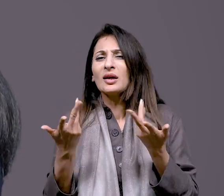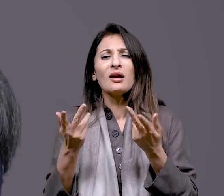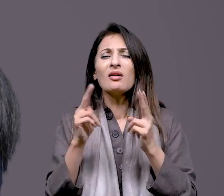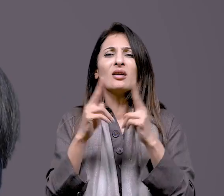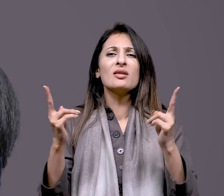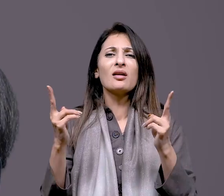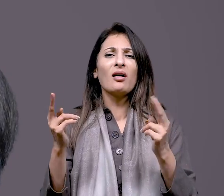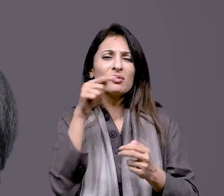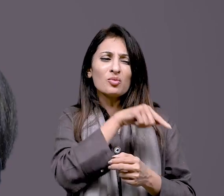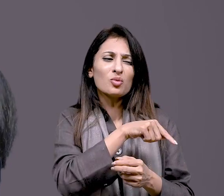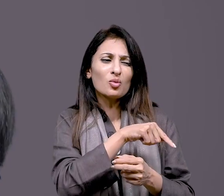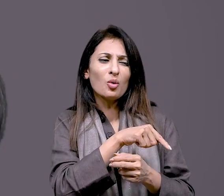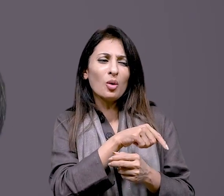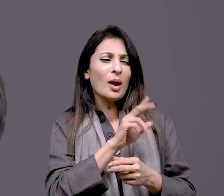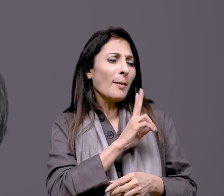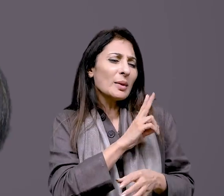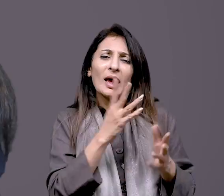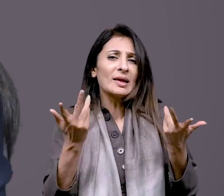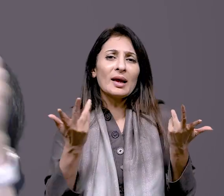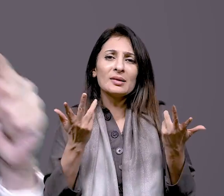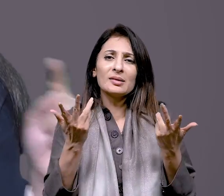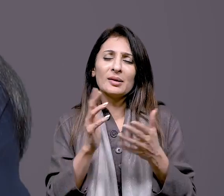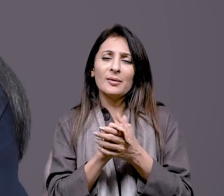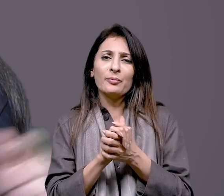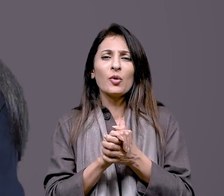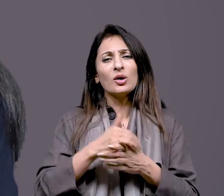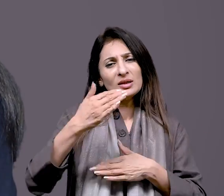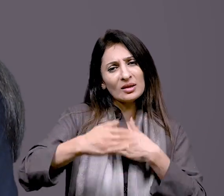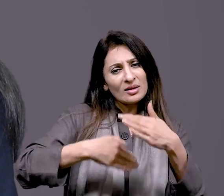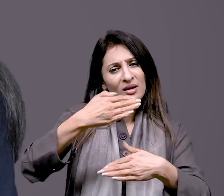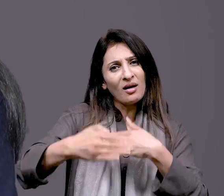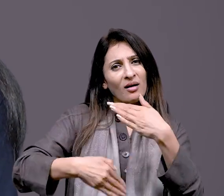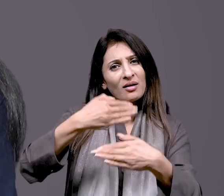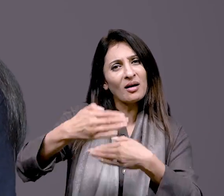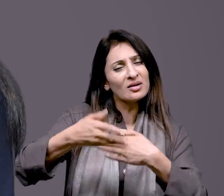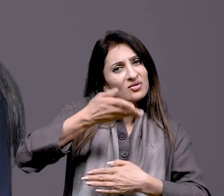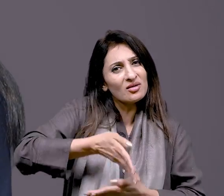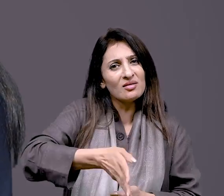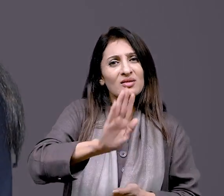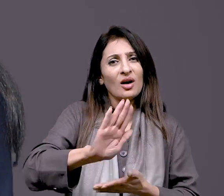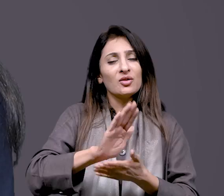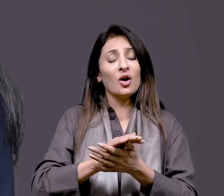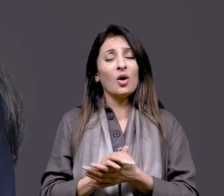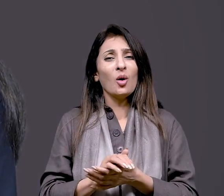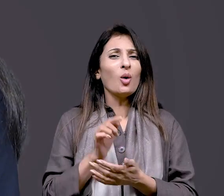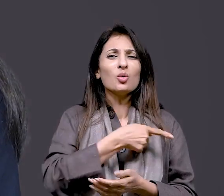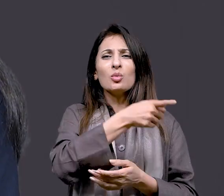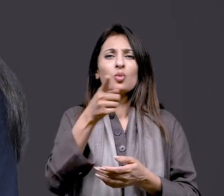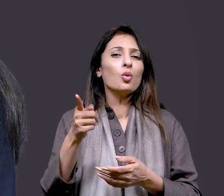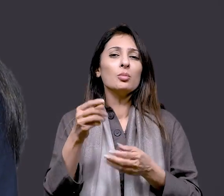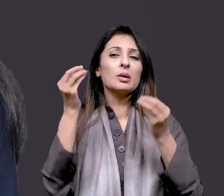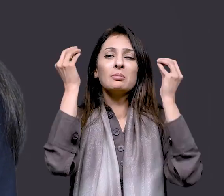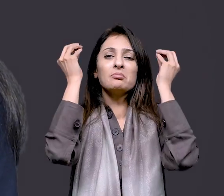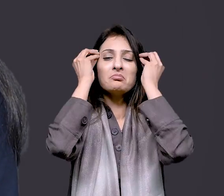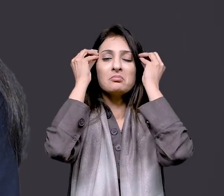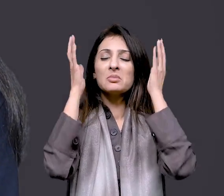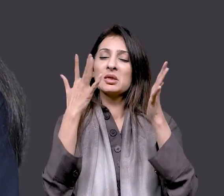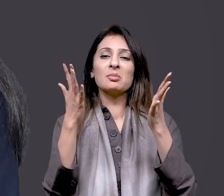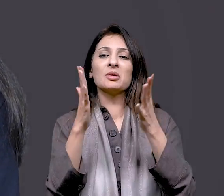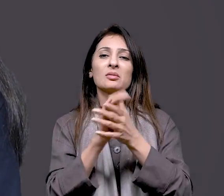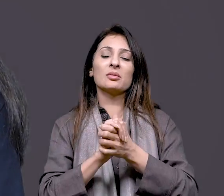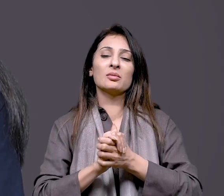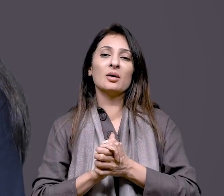भी उसी, when they were children, they also encountered this, they also went through this. So इतनी understanding